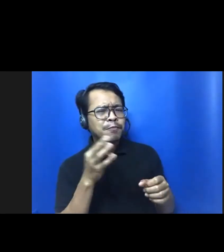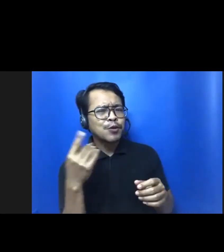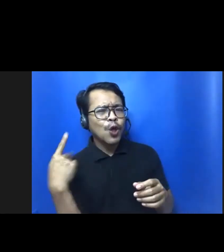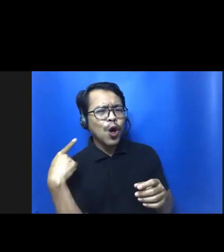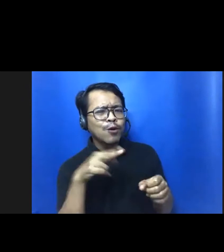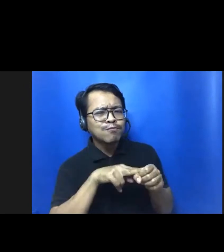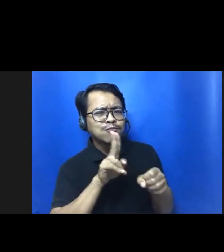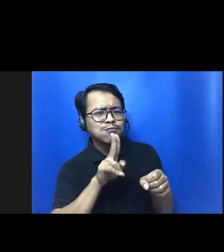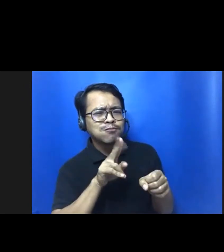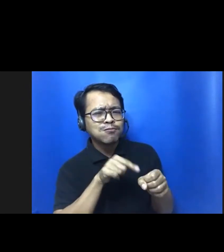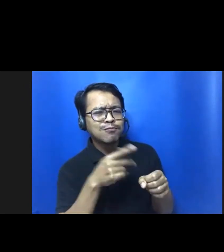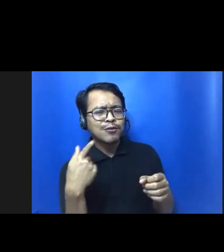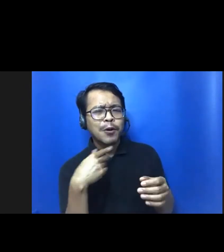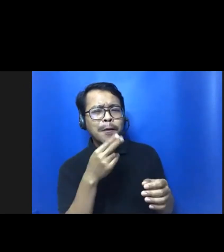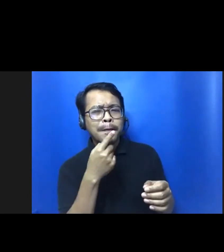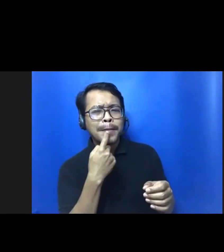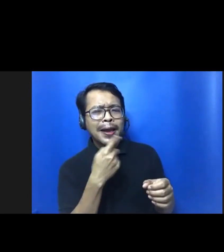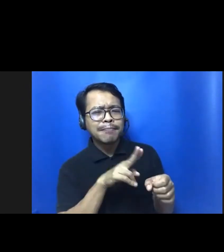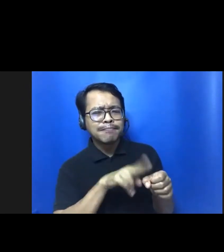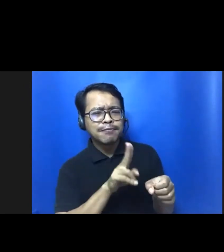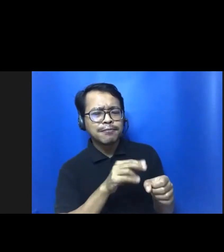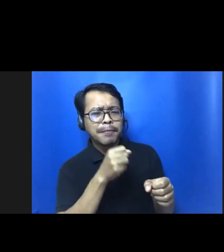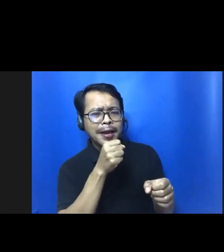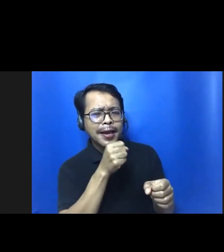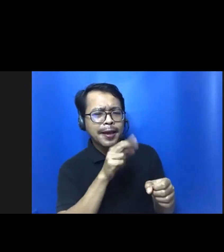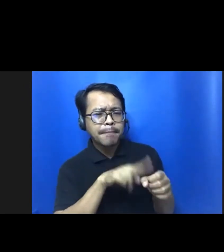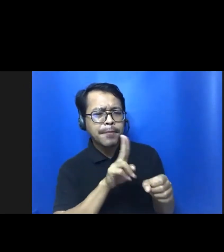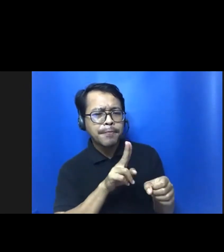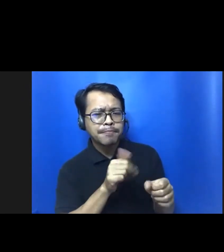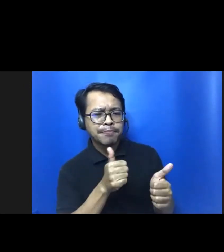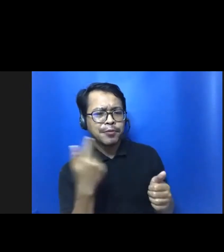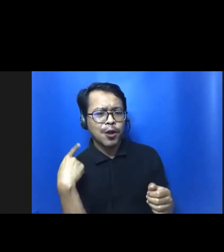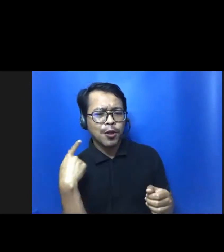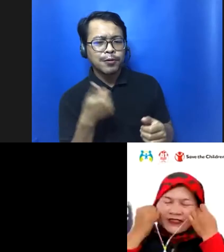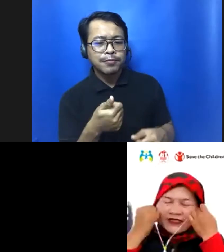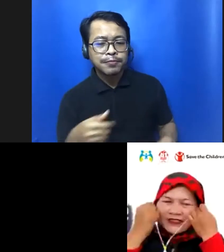Aji. Ibu Aji, boleh dibuka mikrofonnya? Ya.